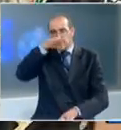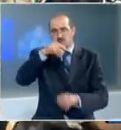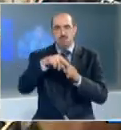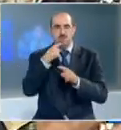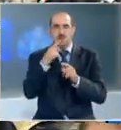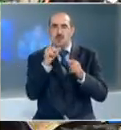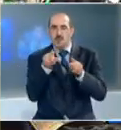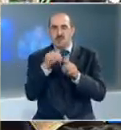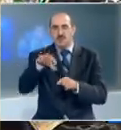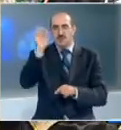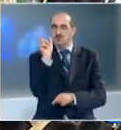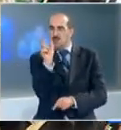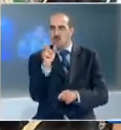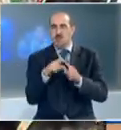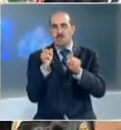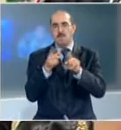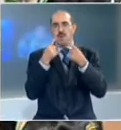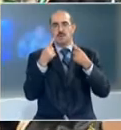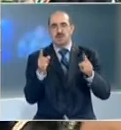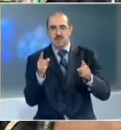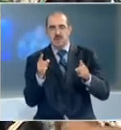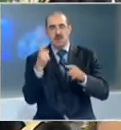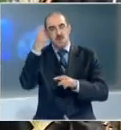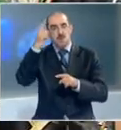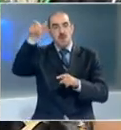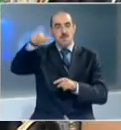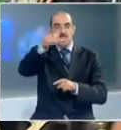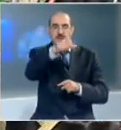بكلمات وبلحن طيب، حتى نصل الجمهور